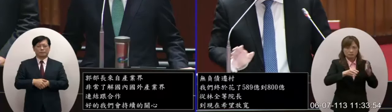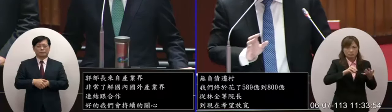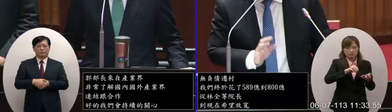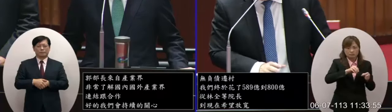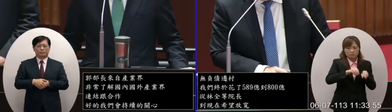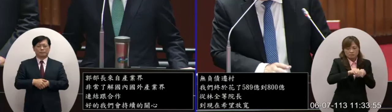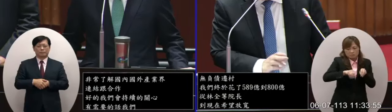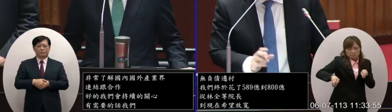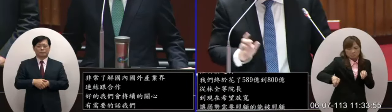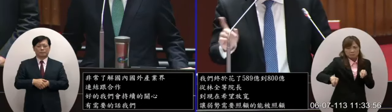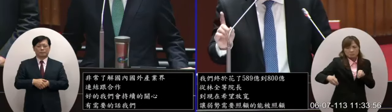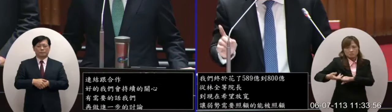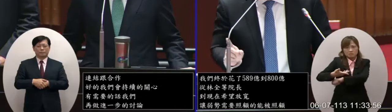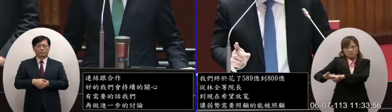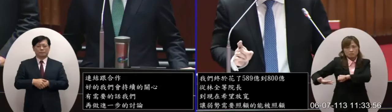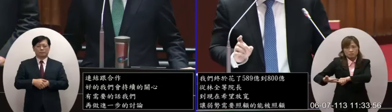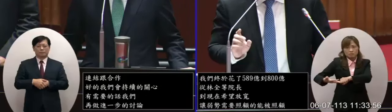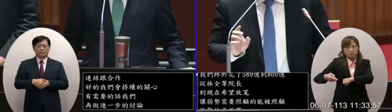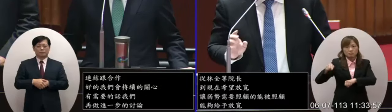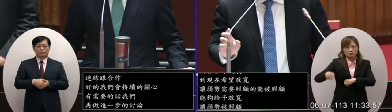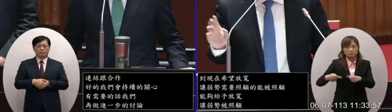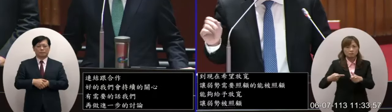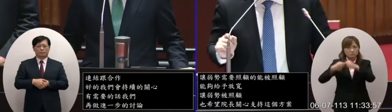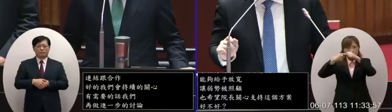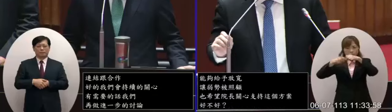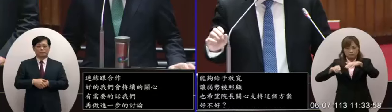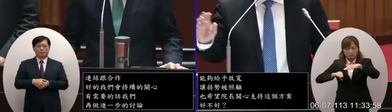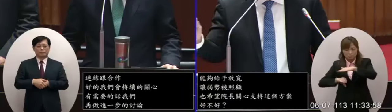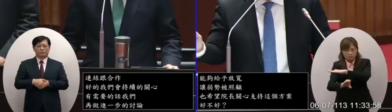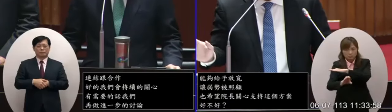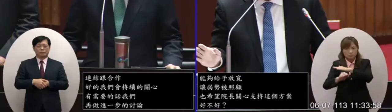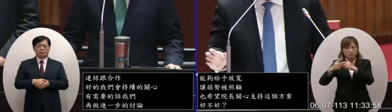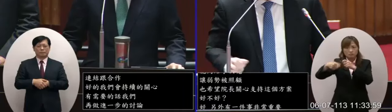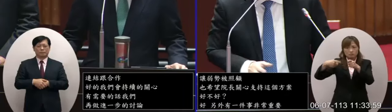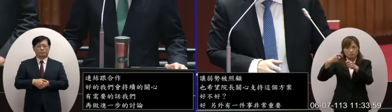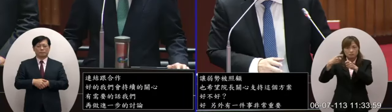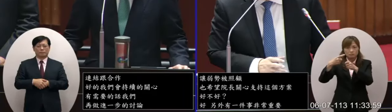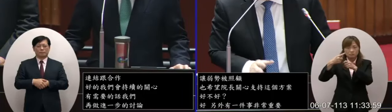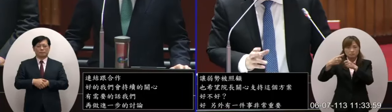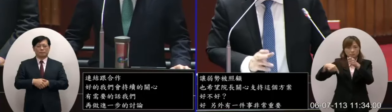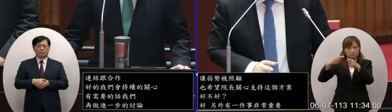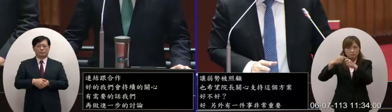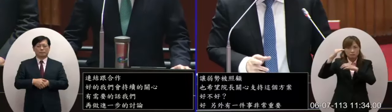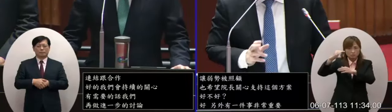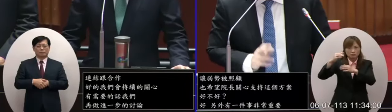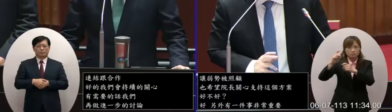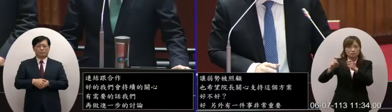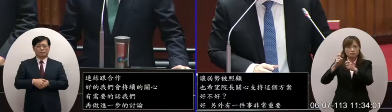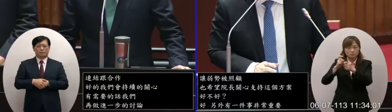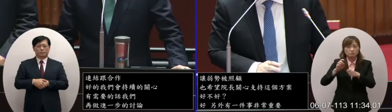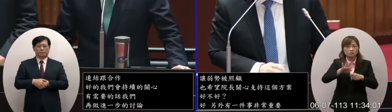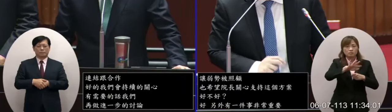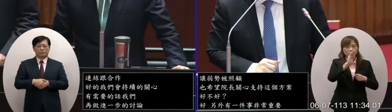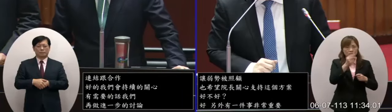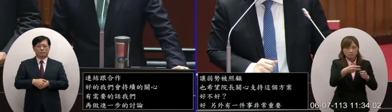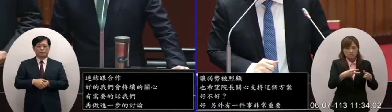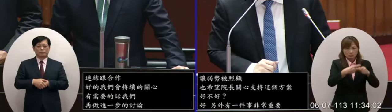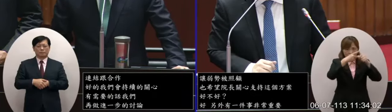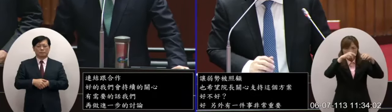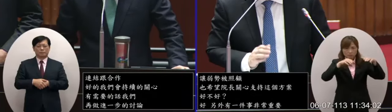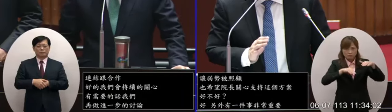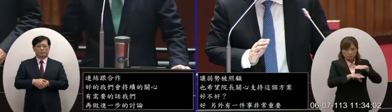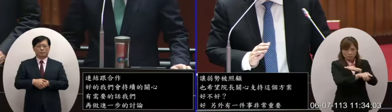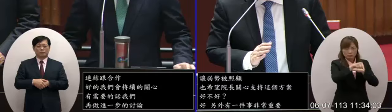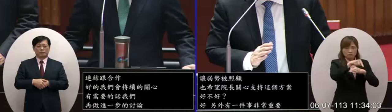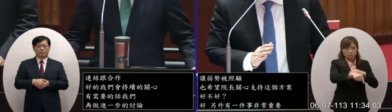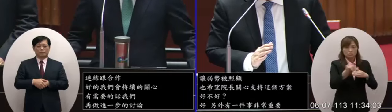优惠了哈。那因为第一过港隧道年限剩10年，但我们做了延寿，但是第二过港隧道可行性评估今年刚出